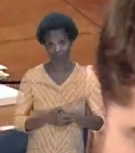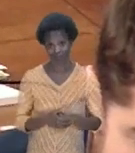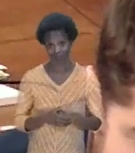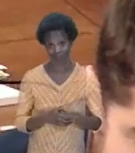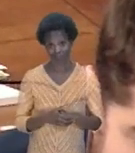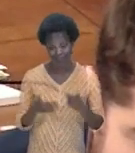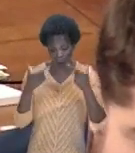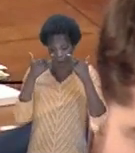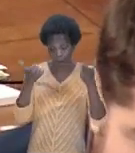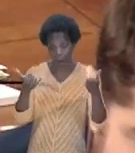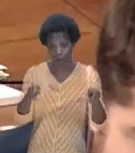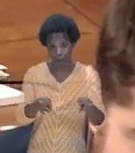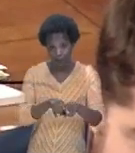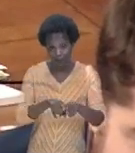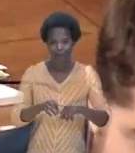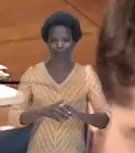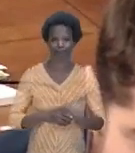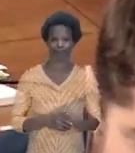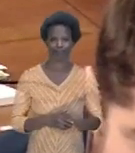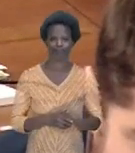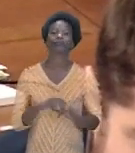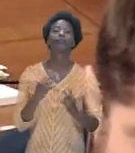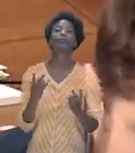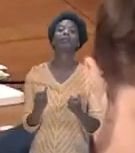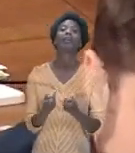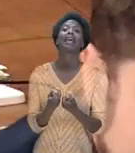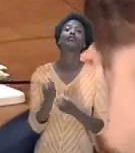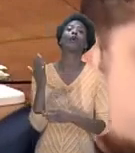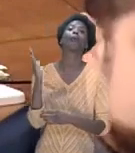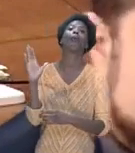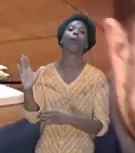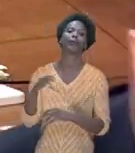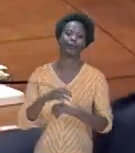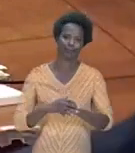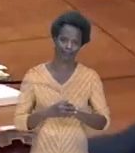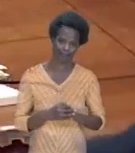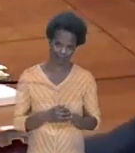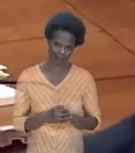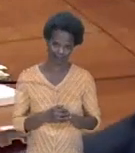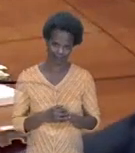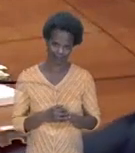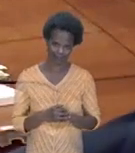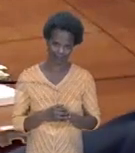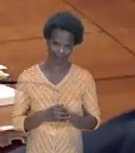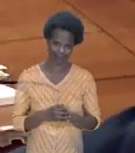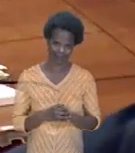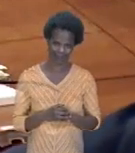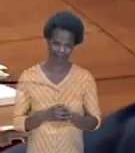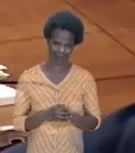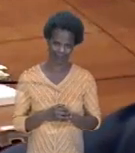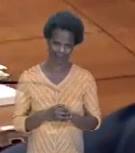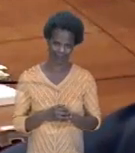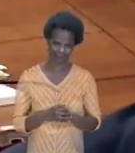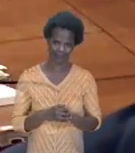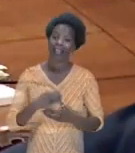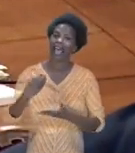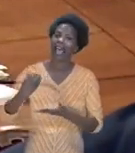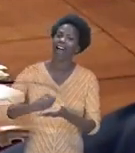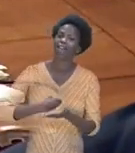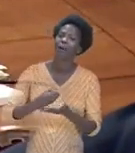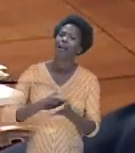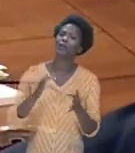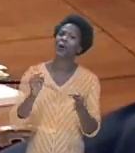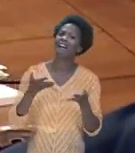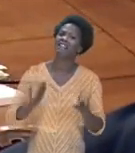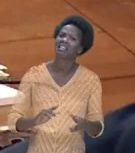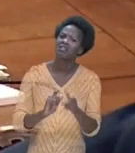aussi. Alors, autre exemple, et là plus largement, les données de cette décision modificative mettent